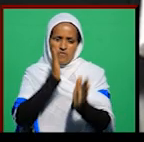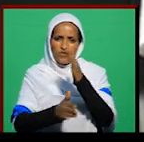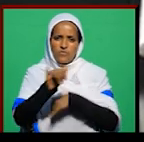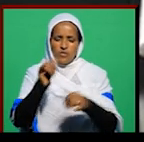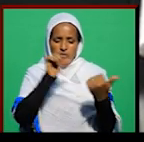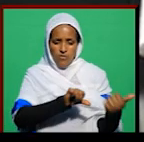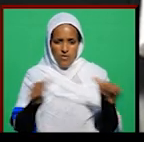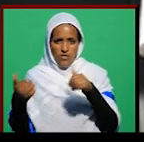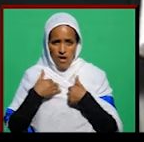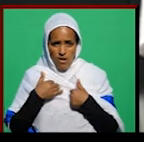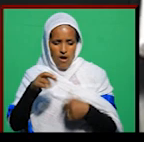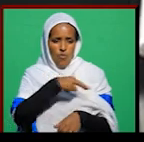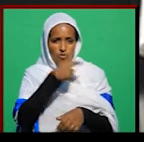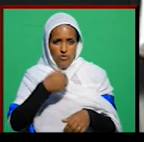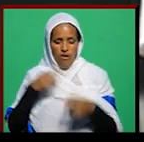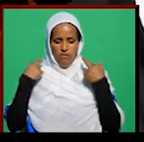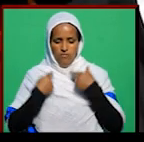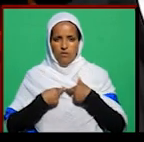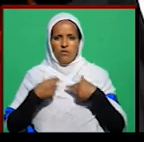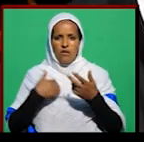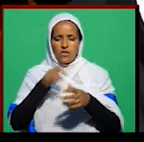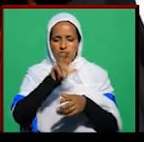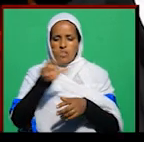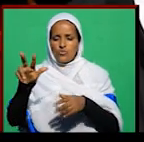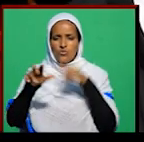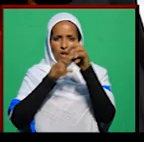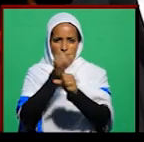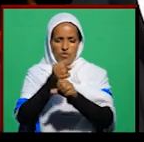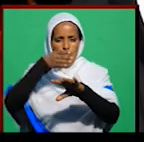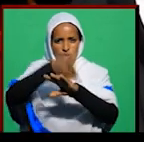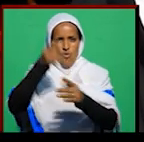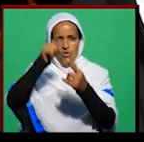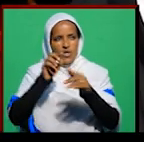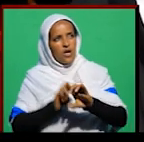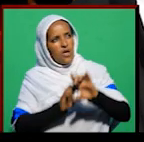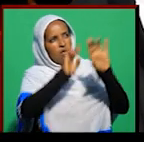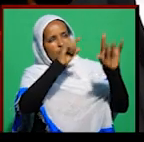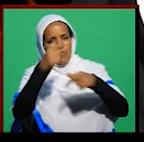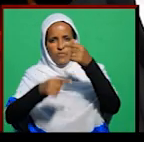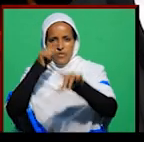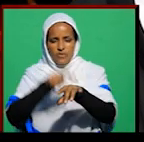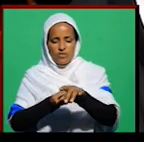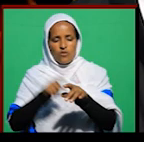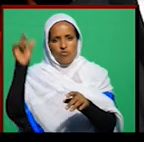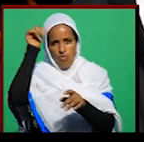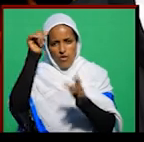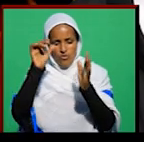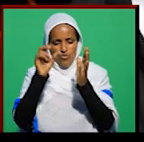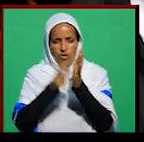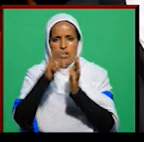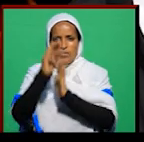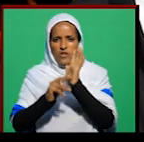ጊዜ ይፈጸማል። ጥምቀት ካለ ሃይማኖት ካለ ማተብ አለ። ከ33 ዓመት በኋላ ወደ ቀራኒዮ በሚወጣበት ጊዜ